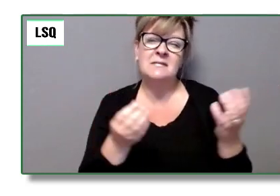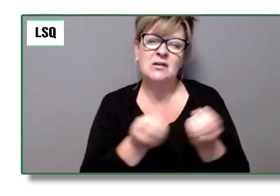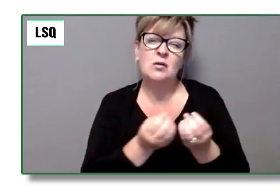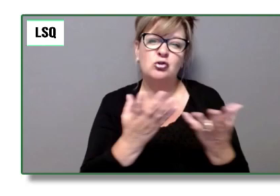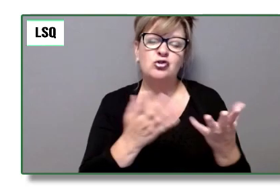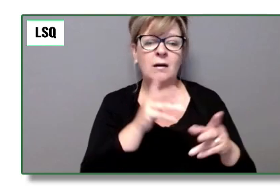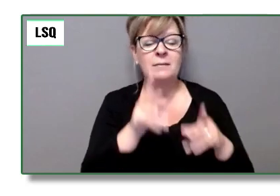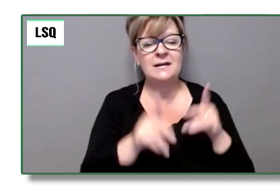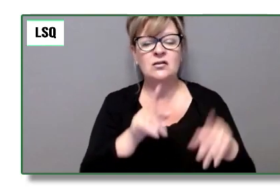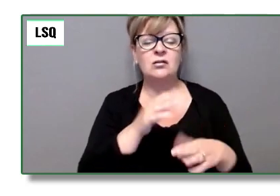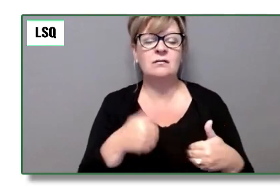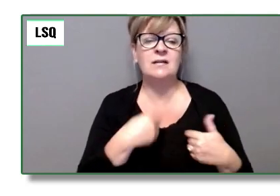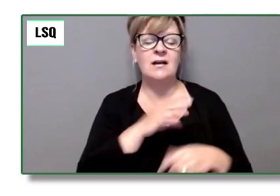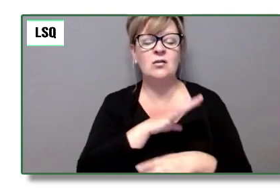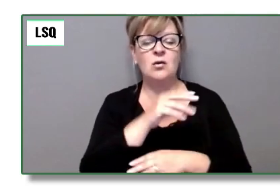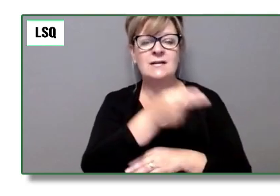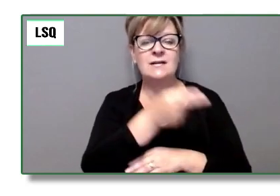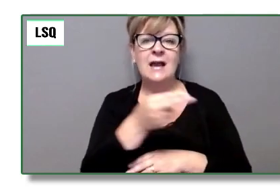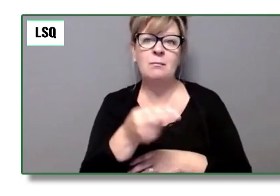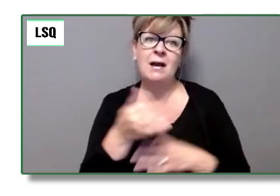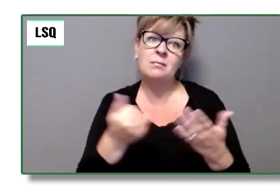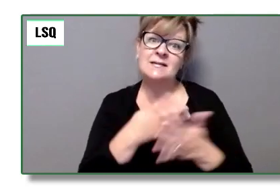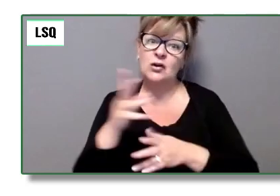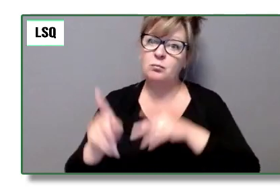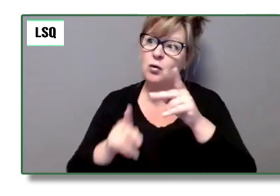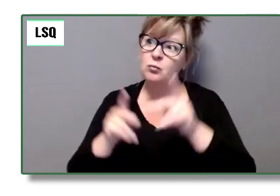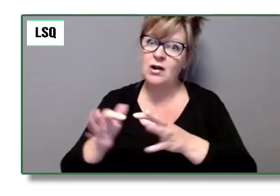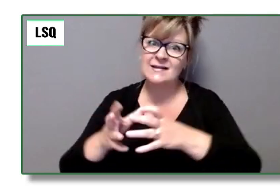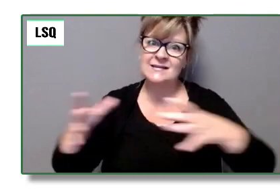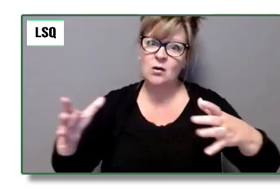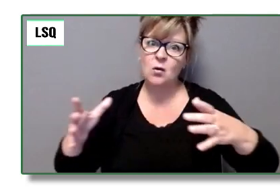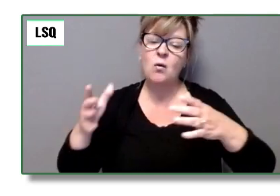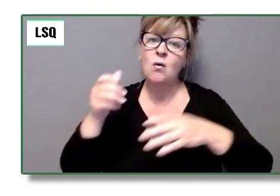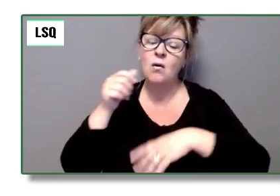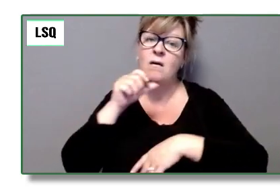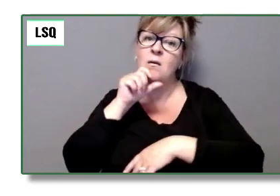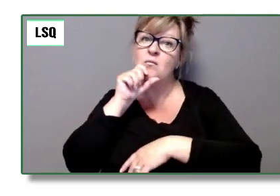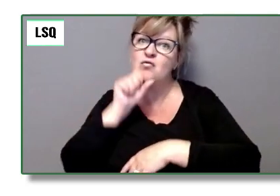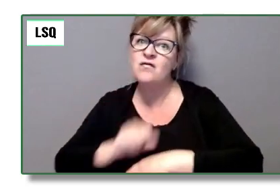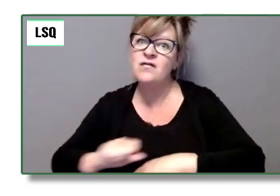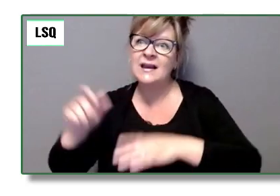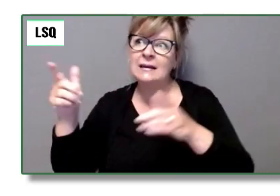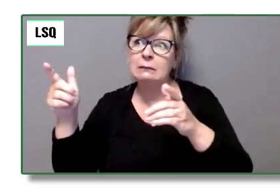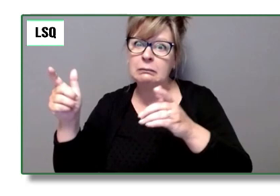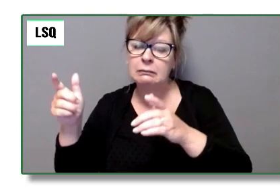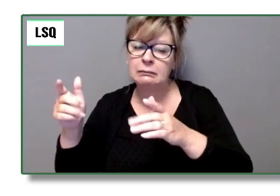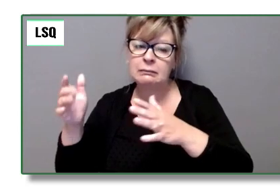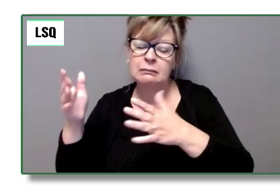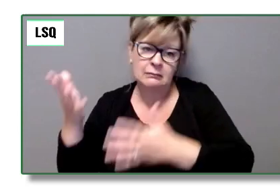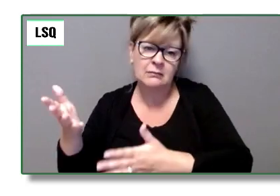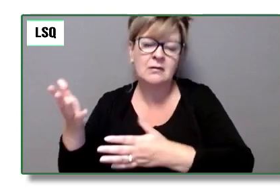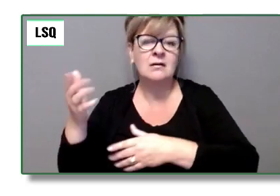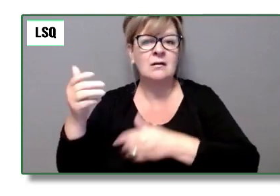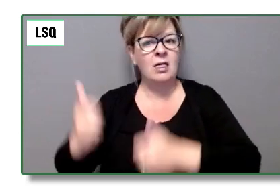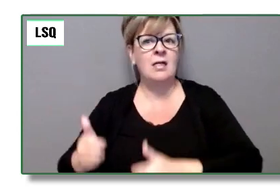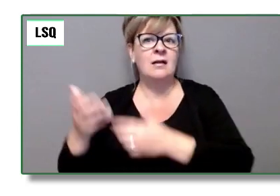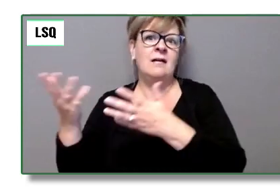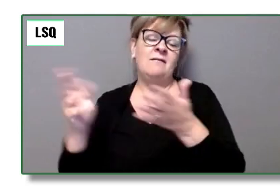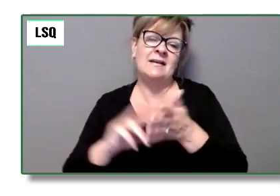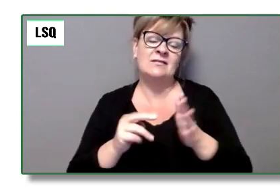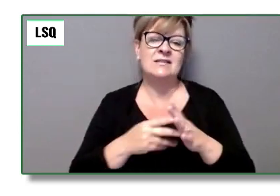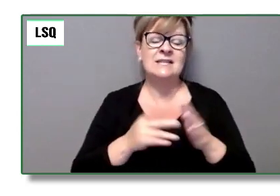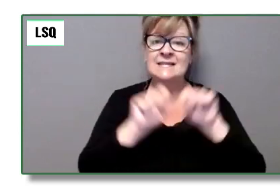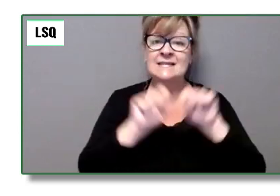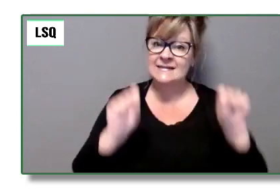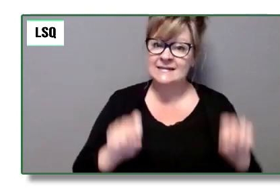si nous créons un système pour des personnes malvoyantes ou aveugles, vous pouvez vous assurer que tout le monde va en tirer profit. Tout le monde voudra